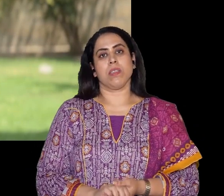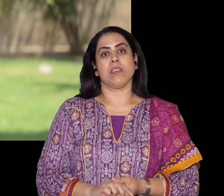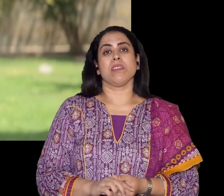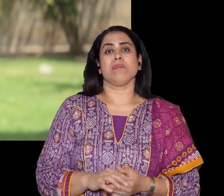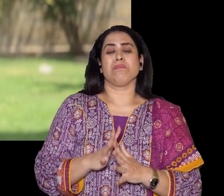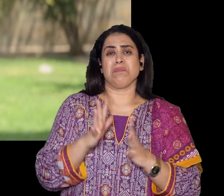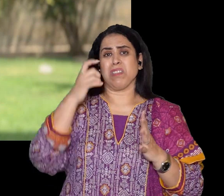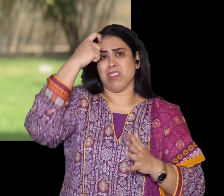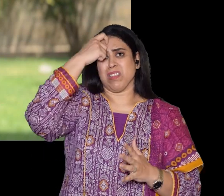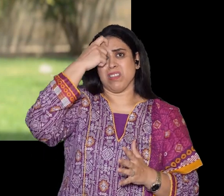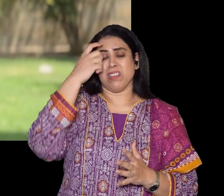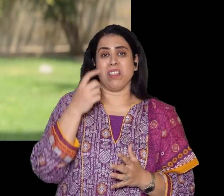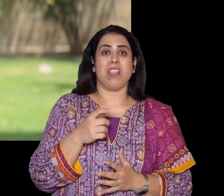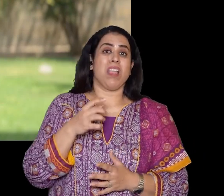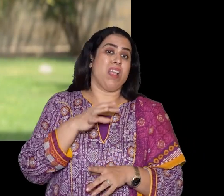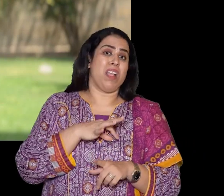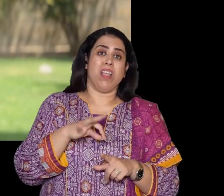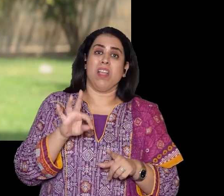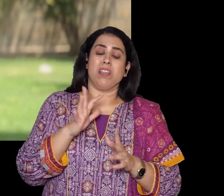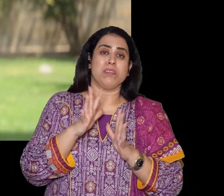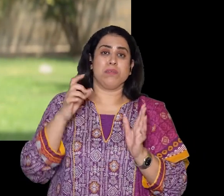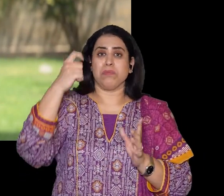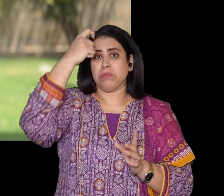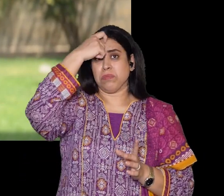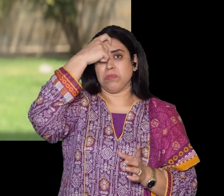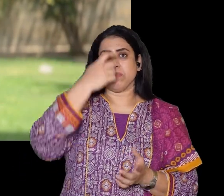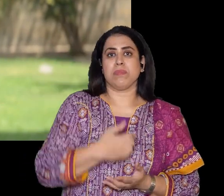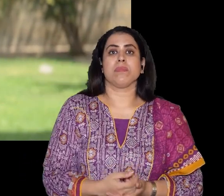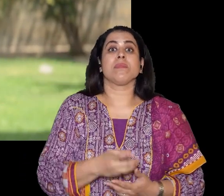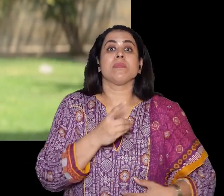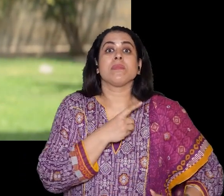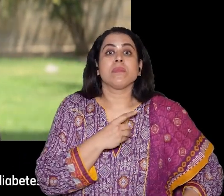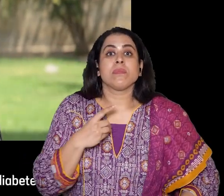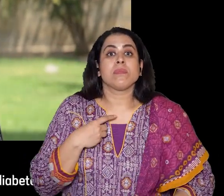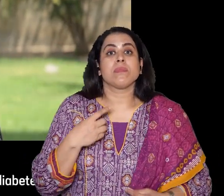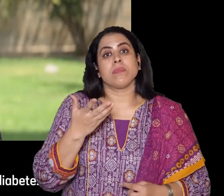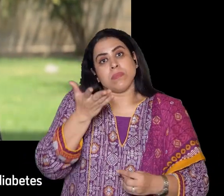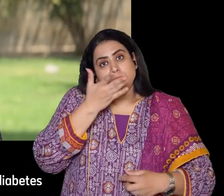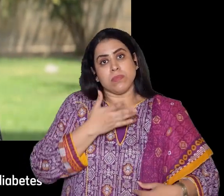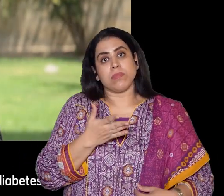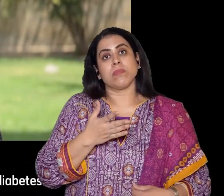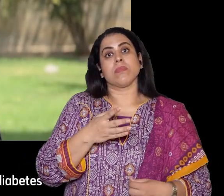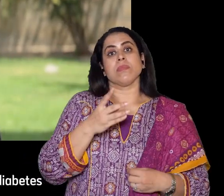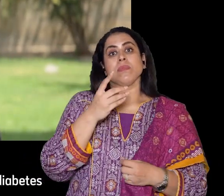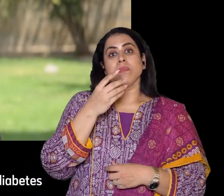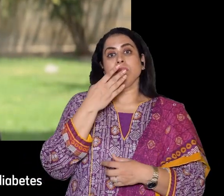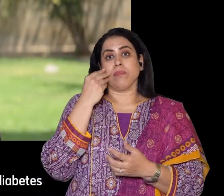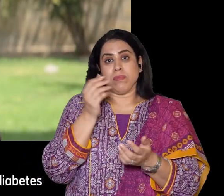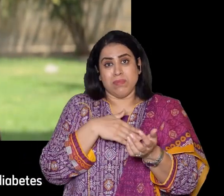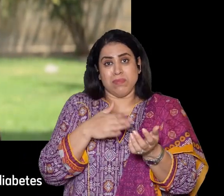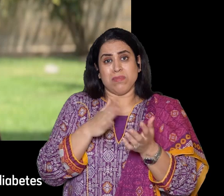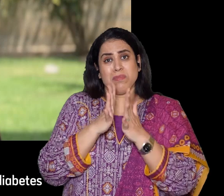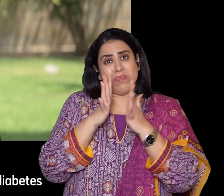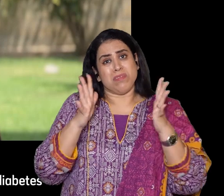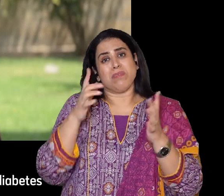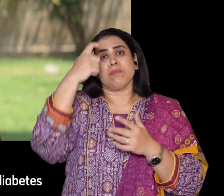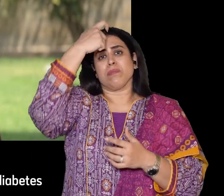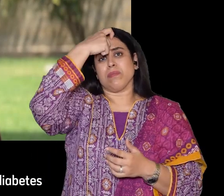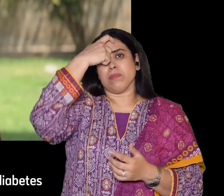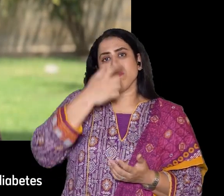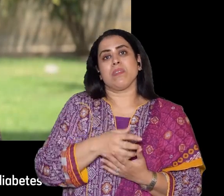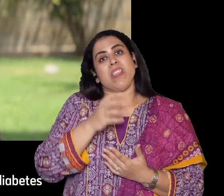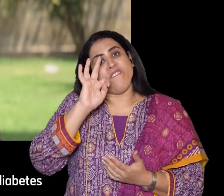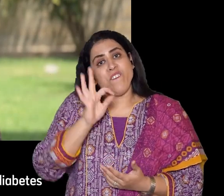मुझे काफ़ी तंगी होती थी, रात को दुश्वारी महसूस होती थी देखने में। डॉक्टर साहब ने जब मुझे बताया कि डायबिटीज़ की वजह से आंखों में